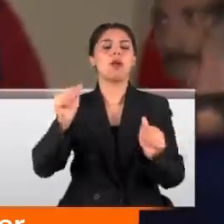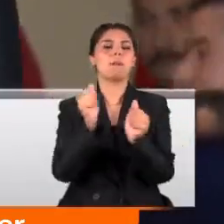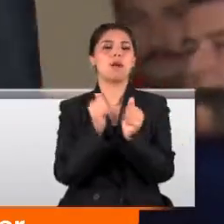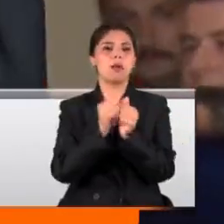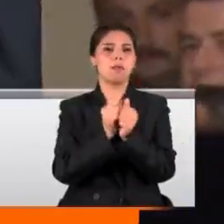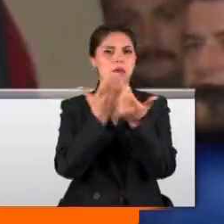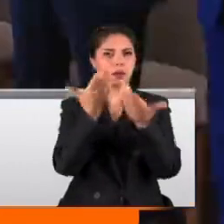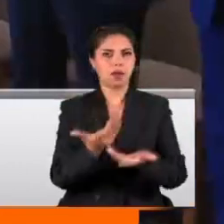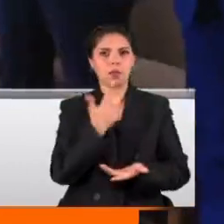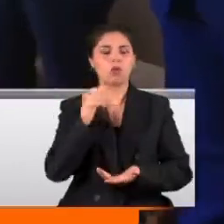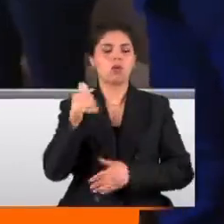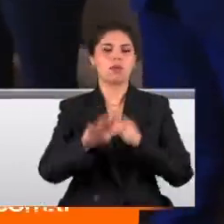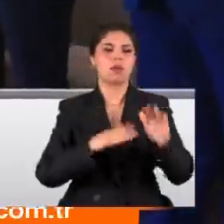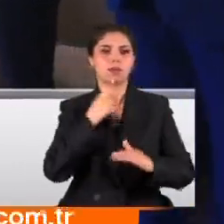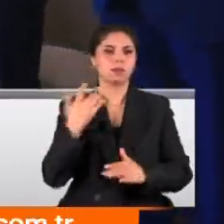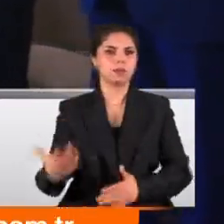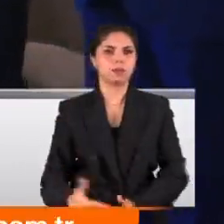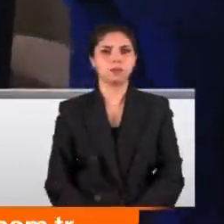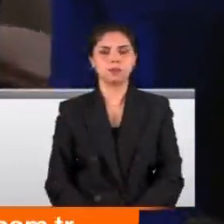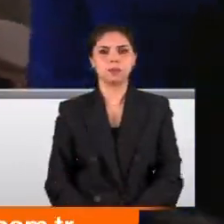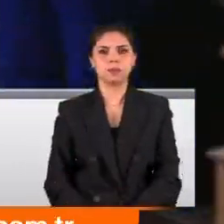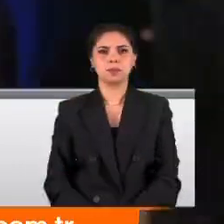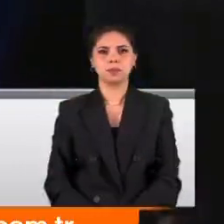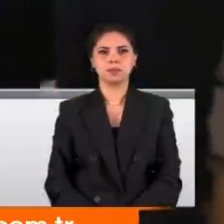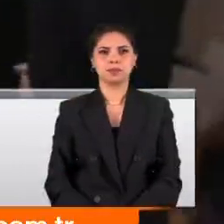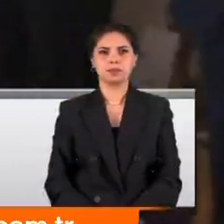içinde önemli bir adım dedi.